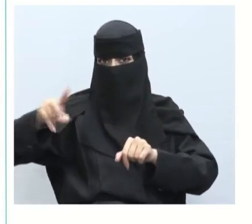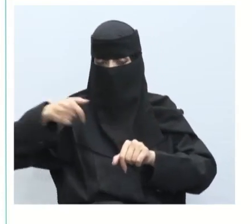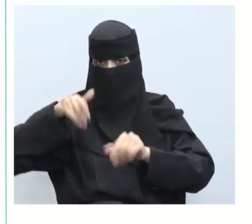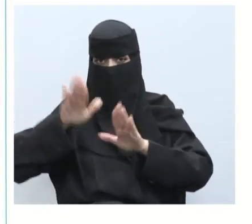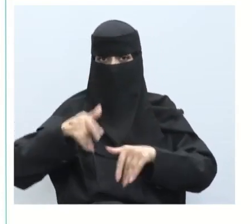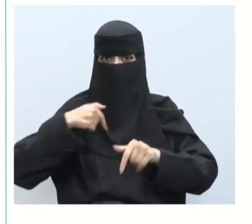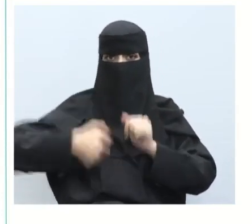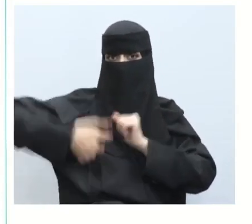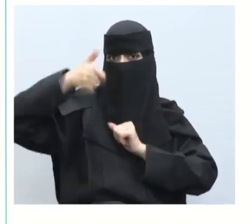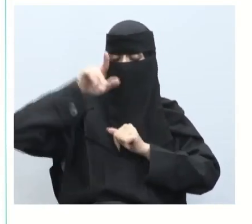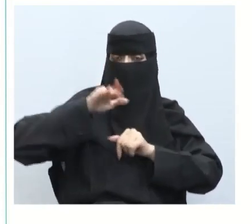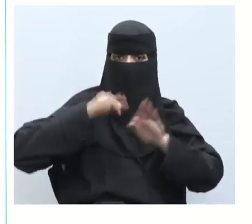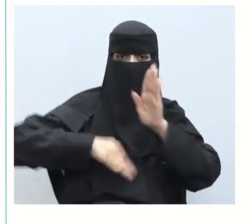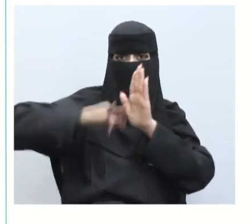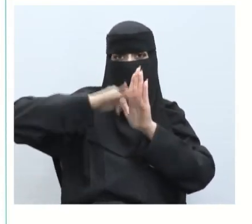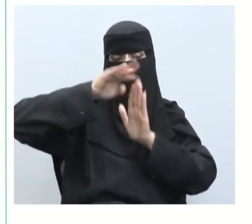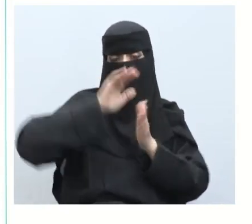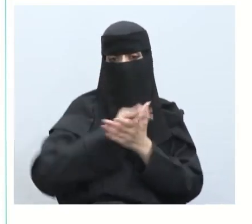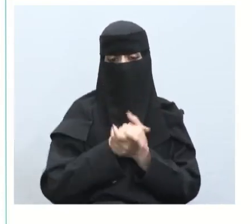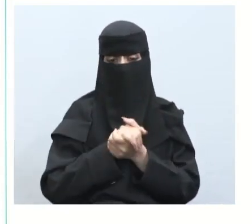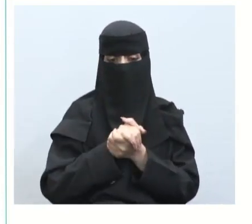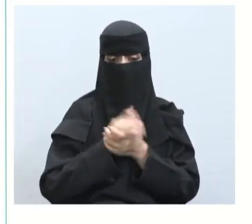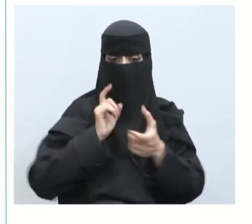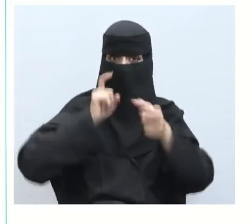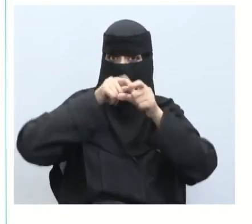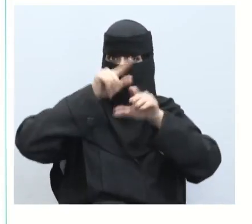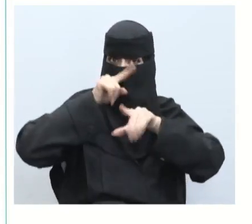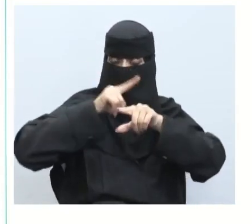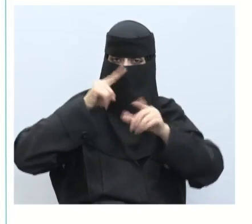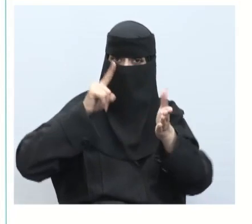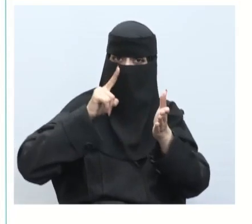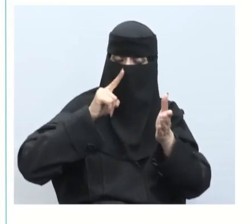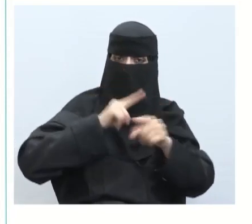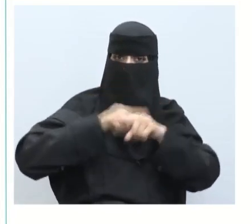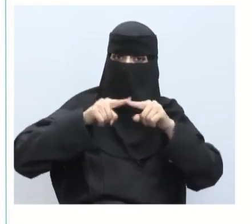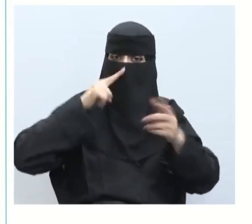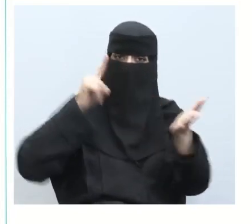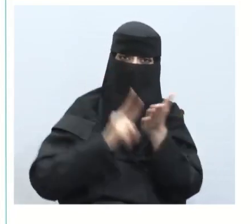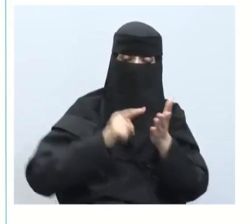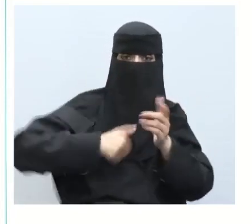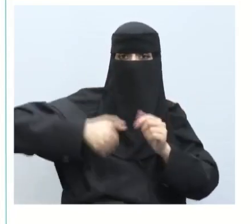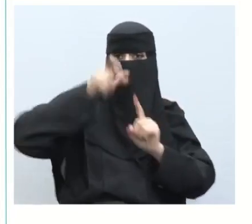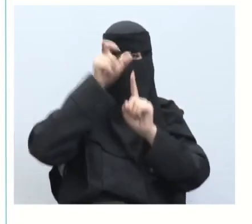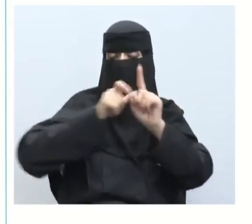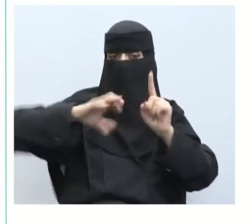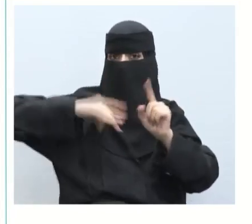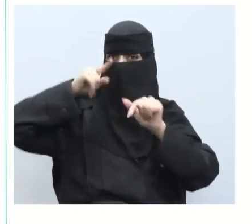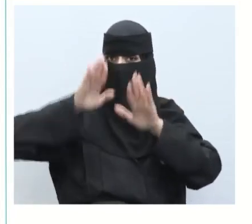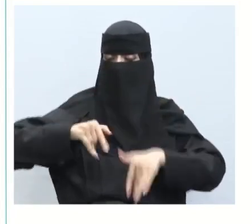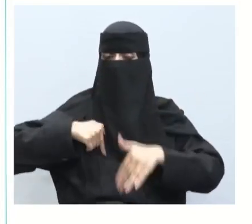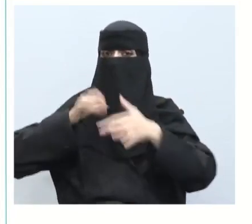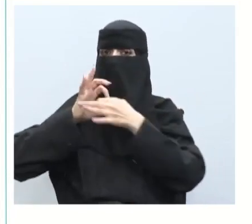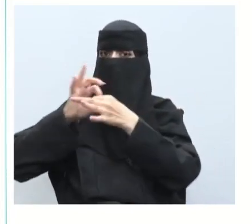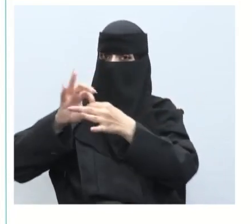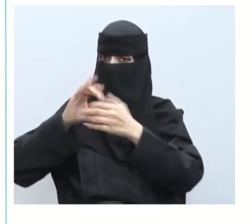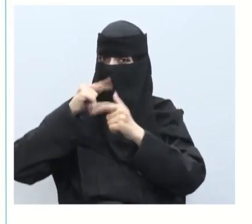في نجاحاتهم ومستوياتهم وصلوا الى ان المدير يجب ان او مدراء يجب او مديرين يجب ان يكون متواصلين